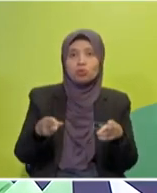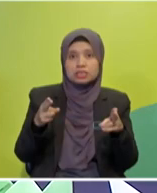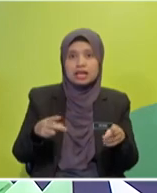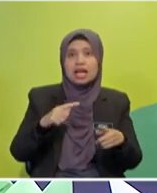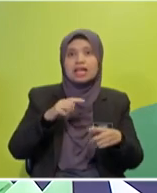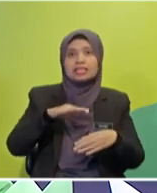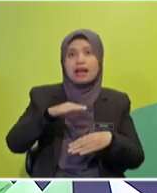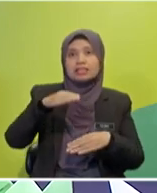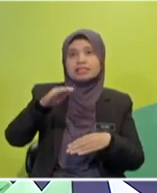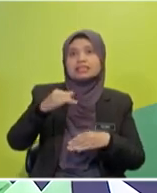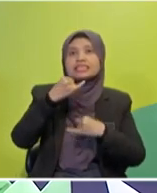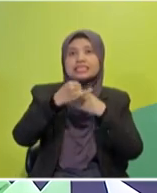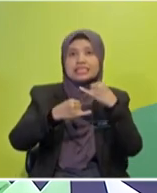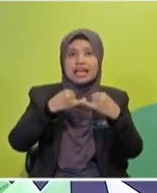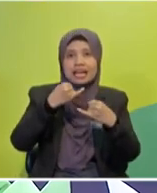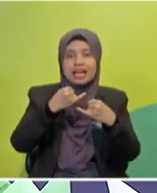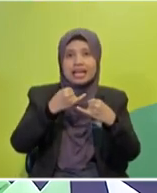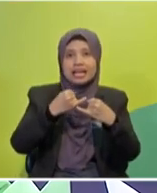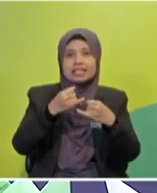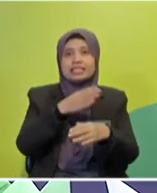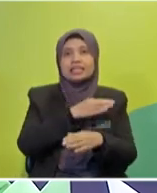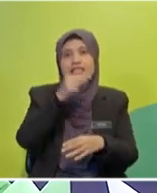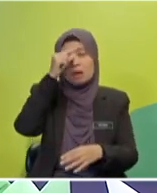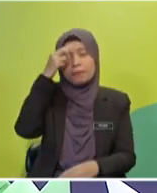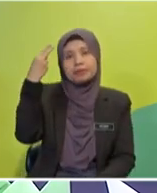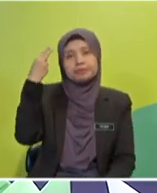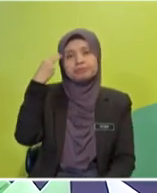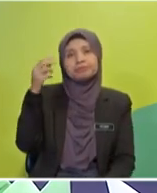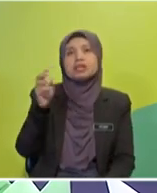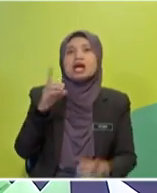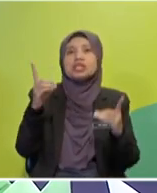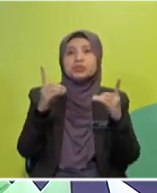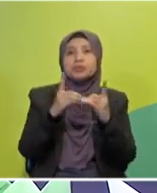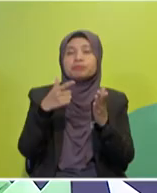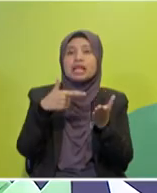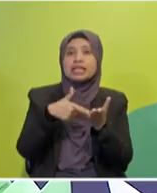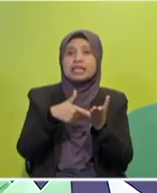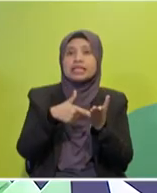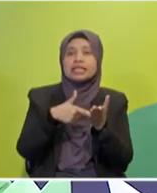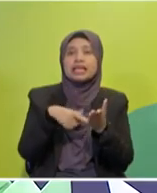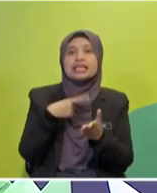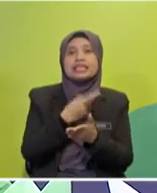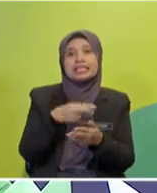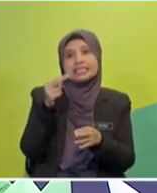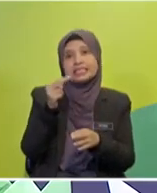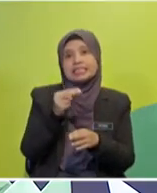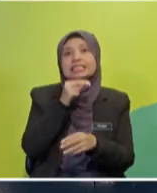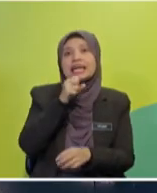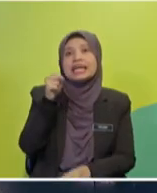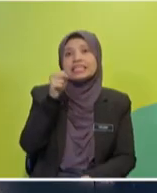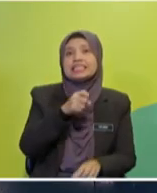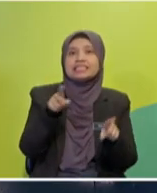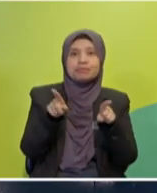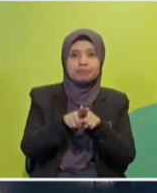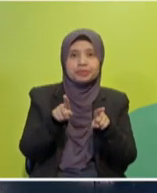tangga kejayaan. Nama saya Hanif Sean dan insya-Allah kita akan jumpa lagi. Sebelum kita habis, kita nak nyanyi sama-sama boleh tak cikgu? Okey,